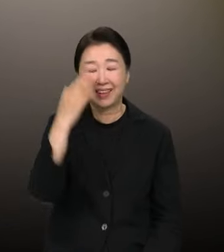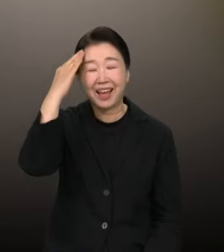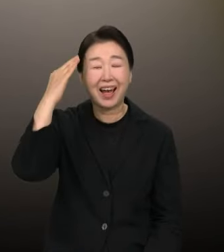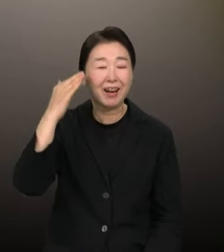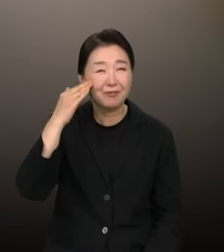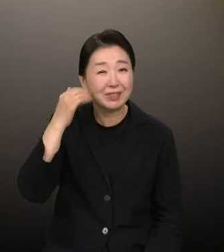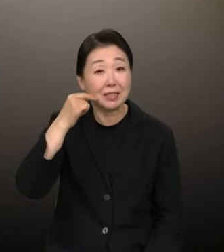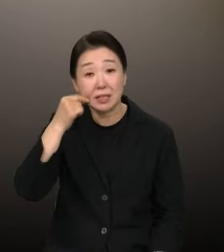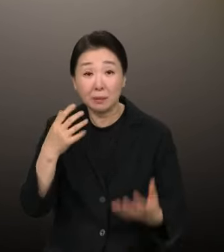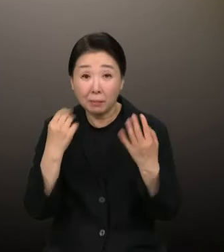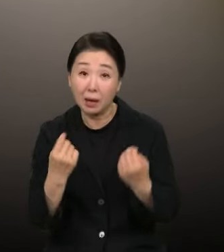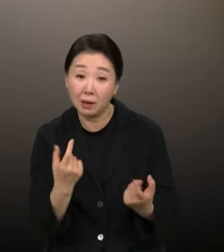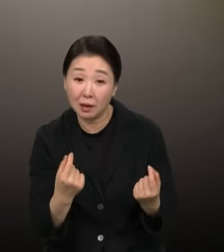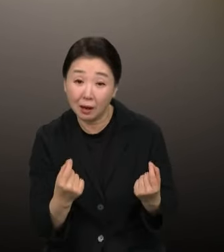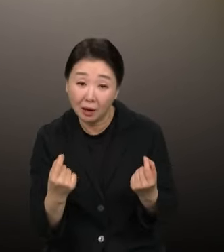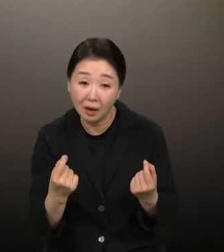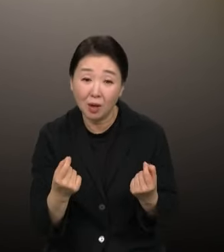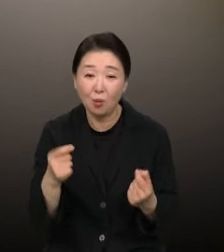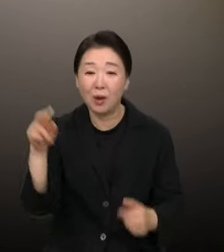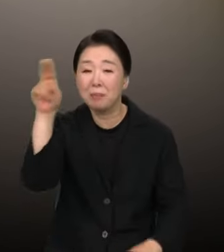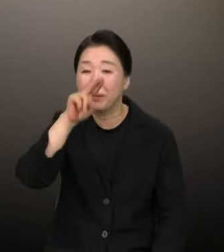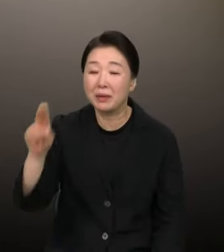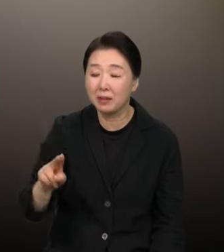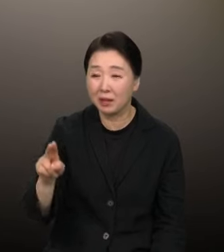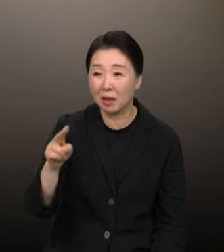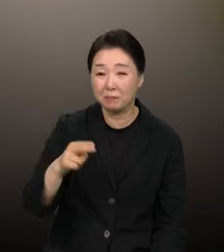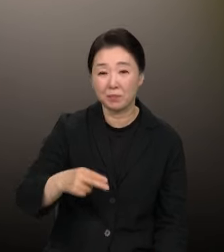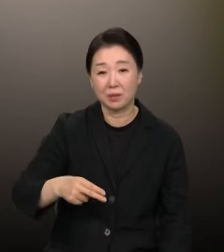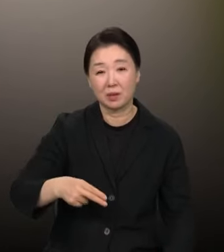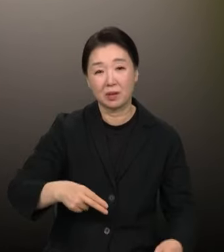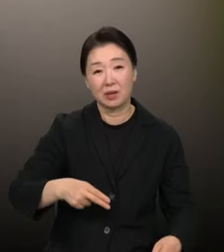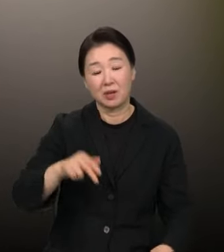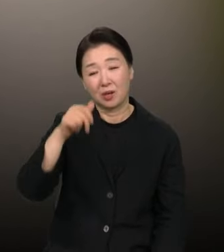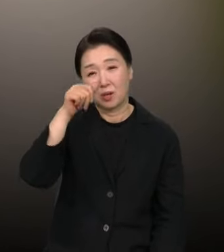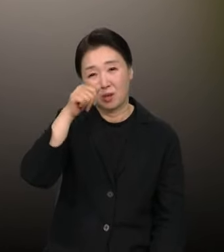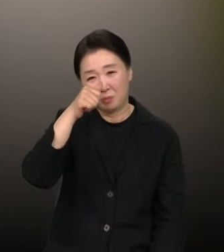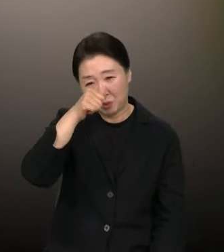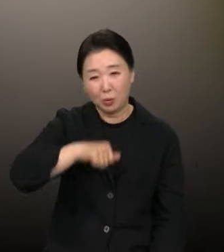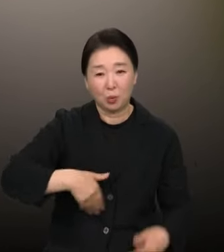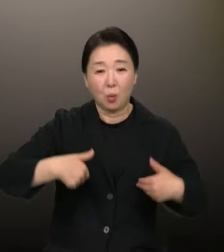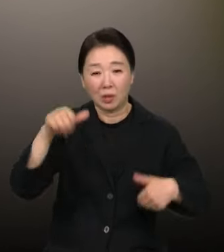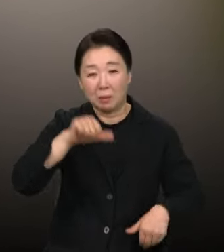타고 베트남이 동남아 쪽에 수출을 너무 잘는